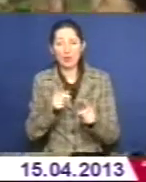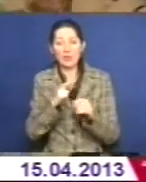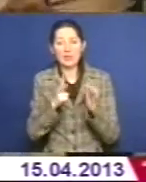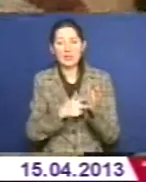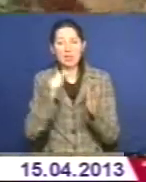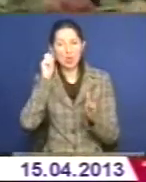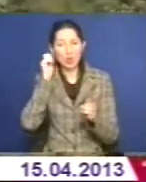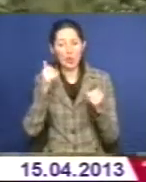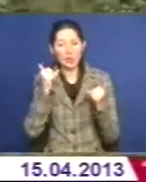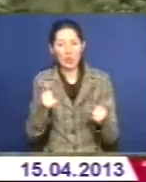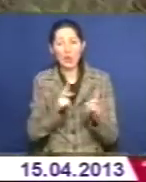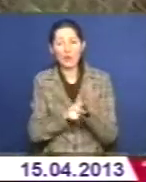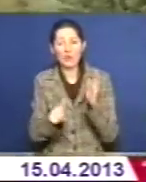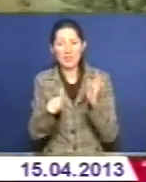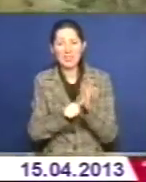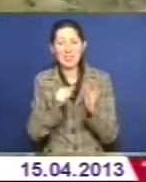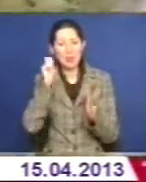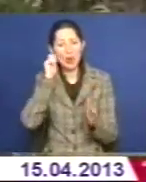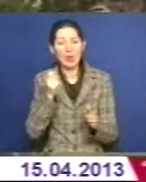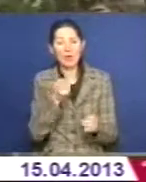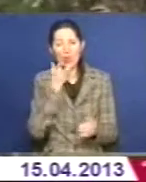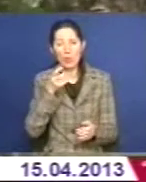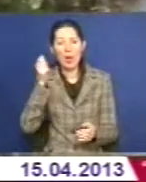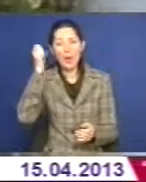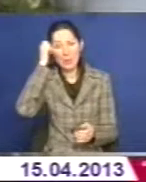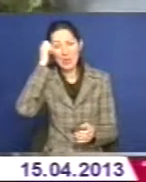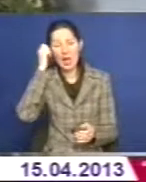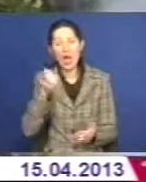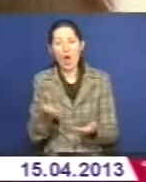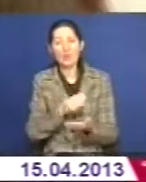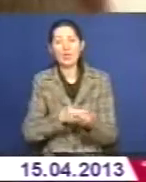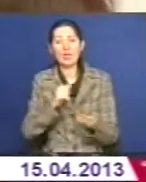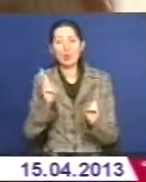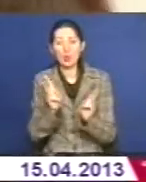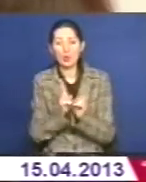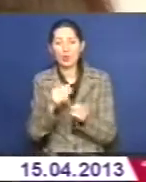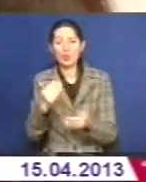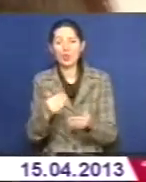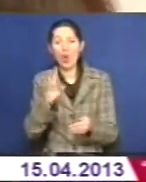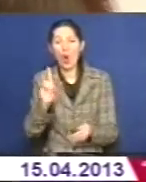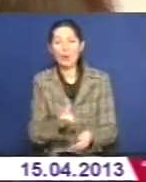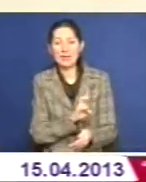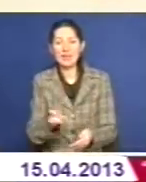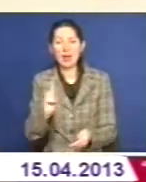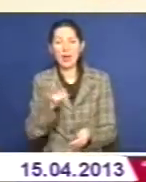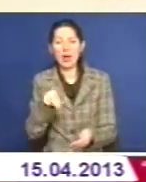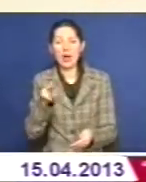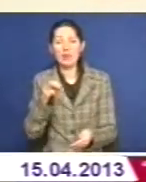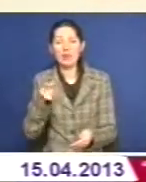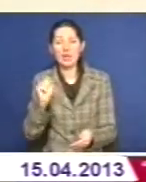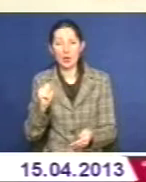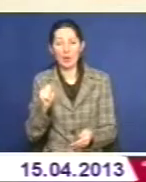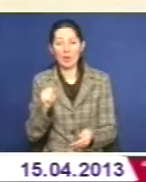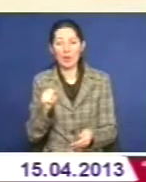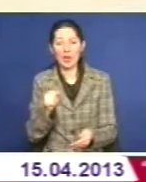років, чоловік добре пам'ятає останню зустріч з отцем Кадило 31 серпня 56 року. Не можна сказати,